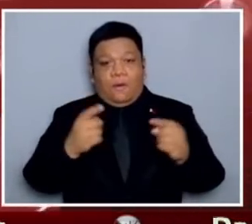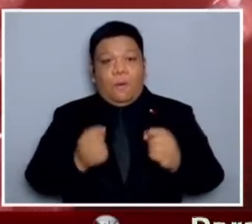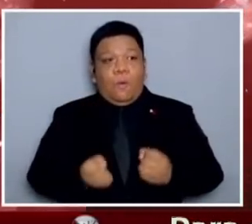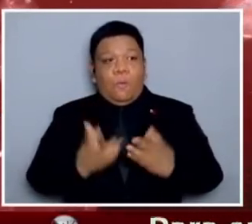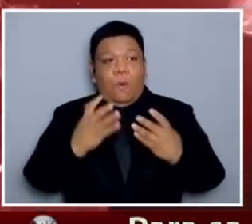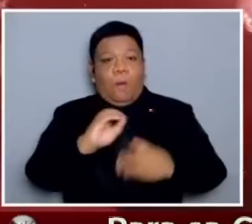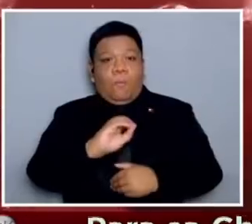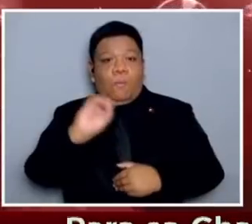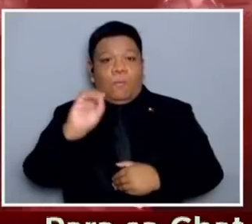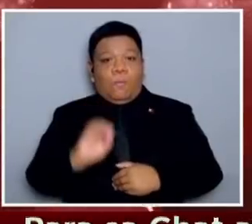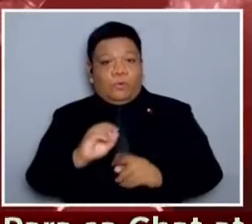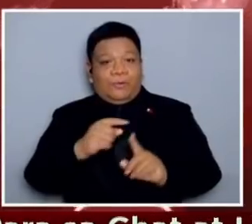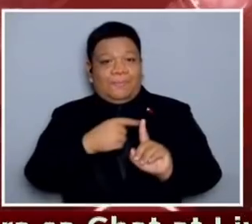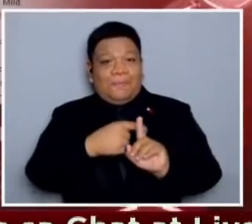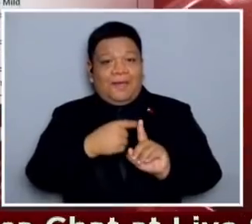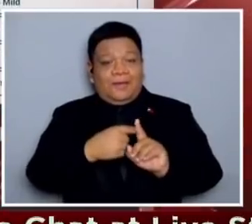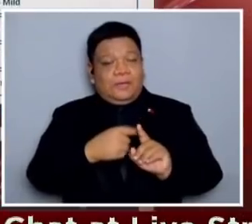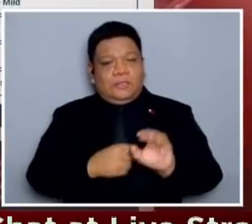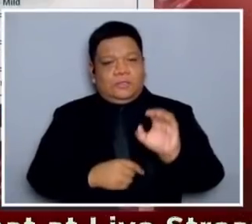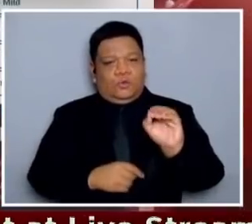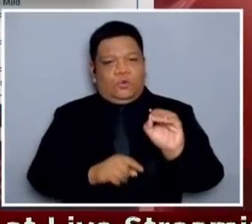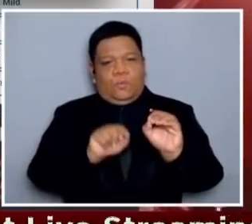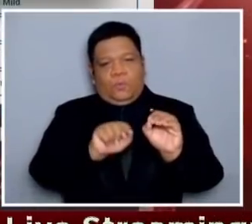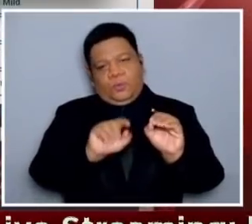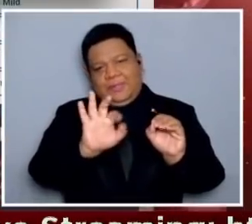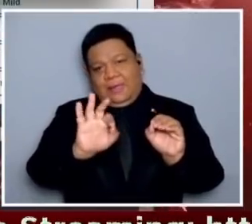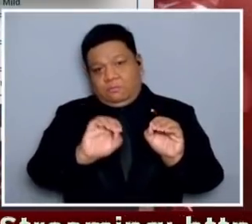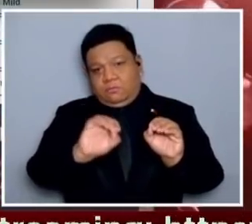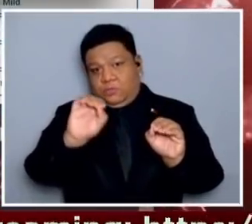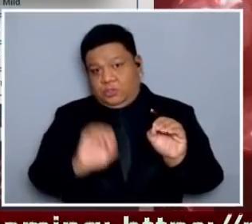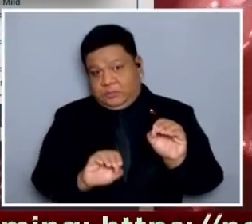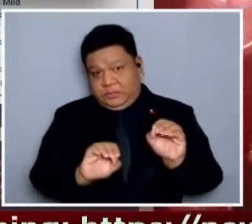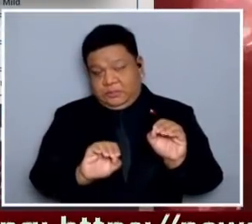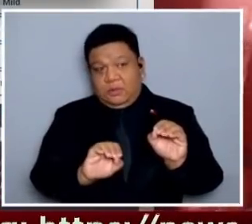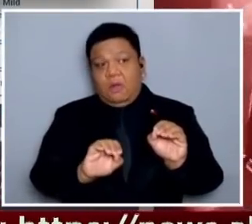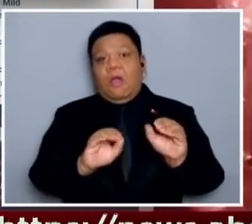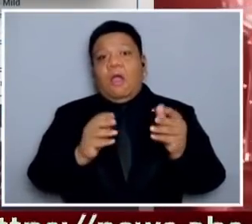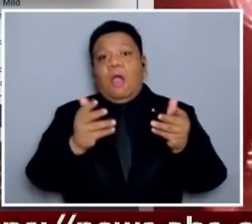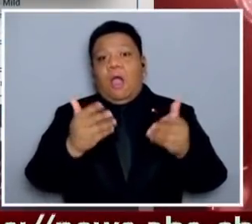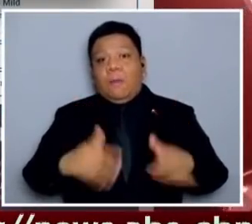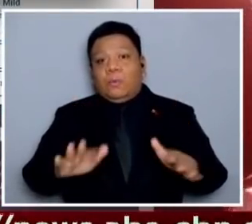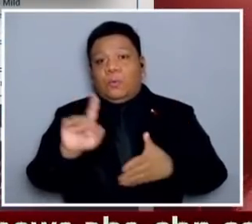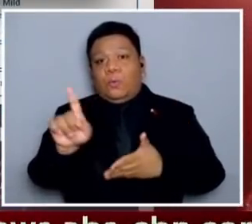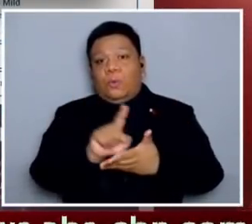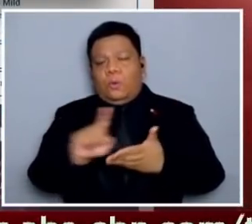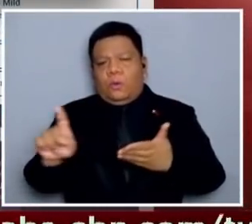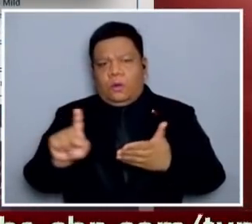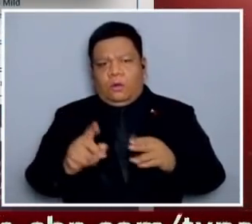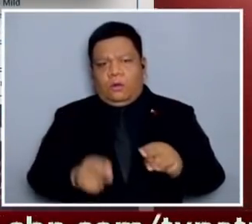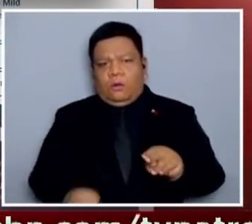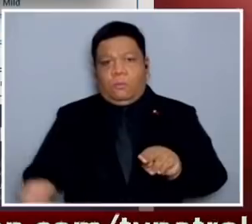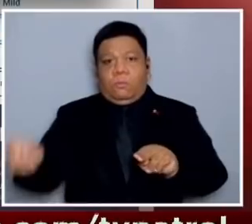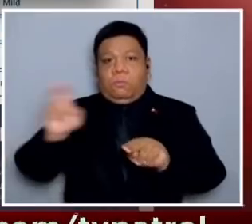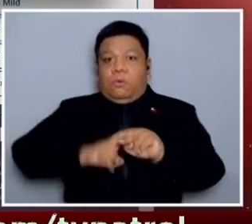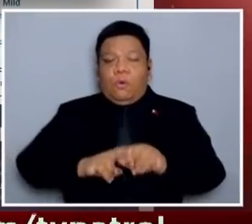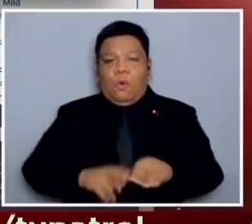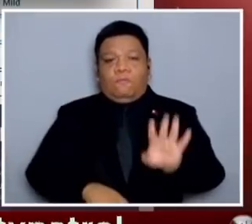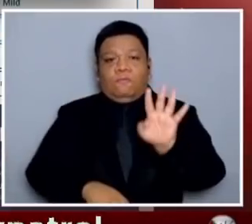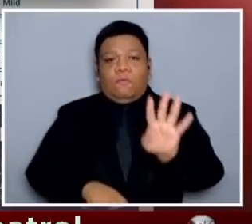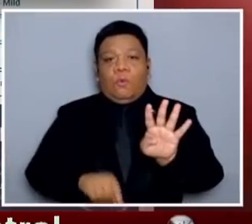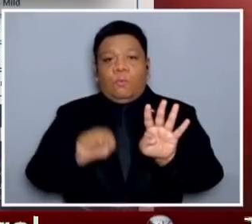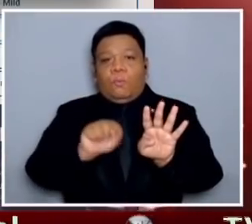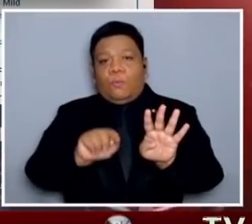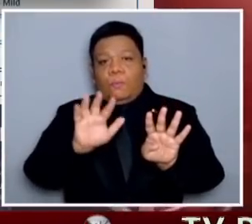mga nagpa-test noong December 20. Pero makalipas ang isang linggo, biglang sipa sa 4.5%